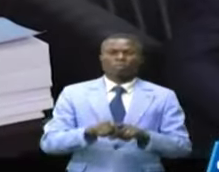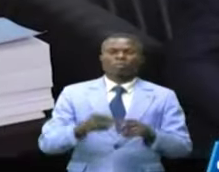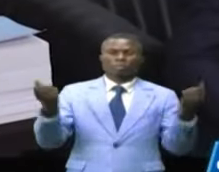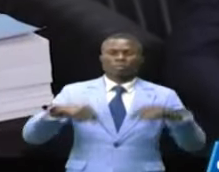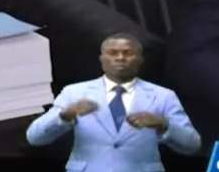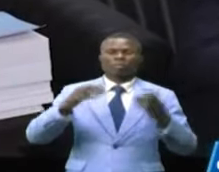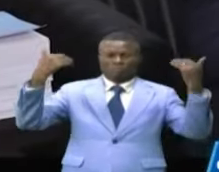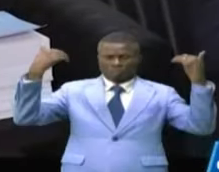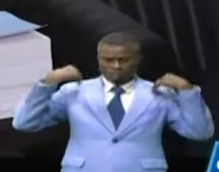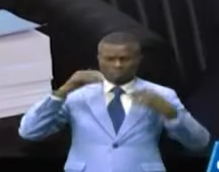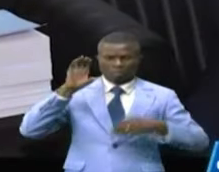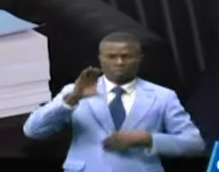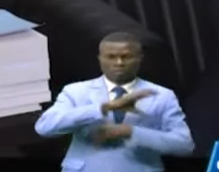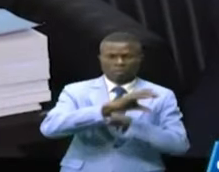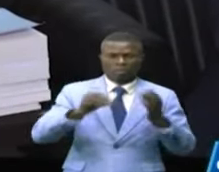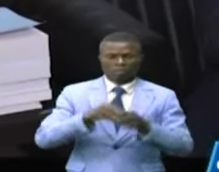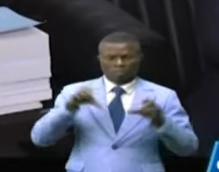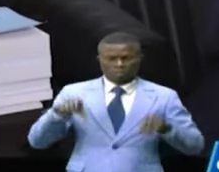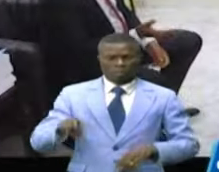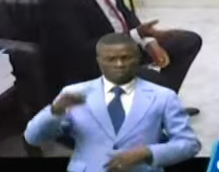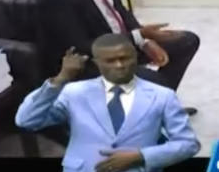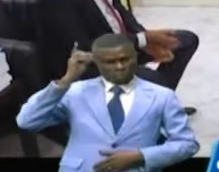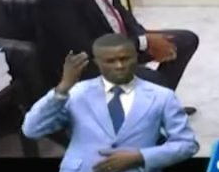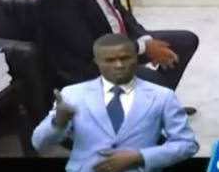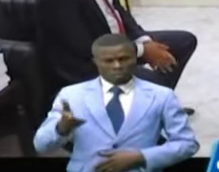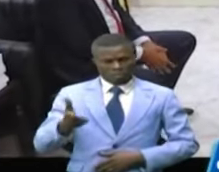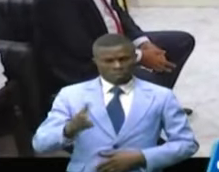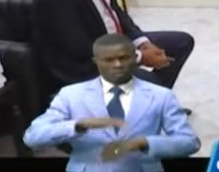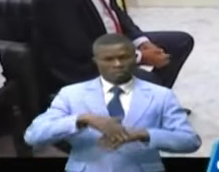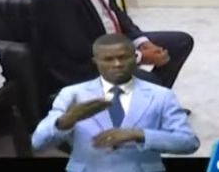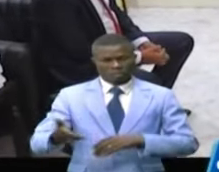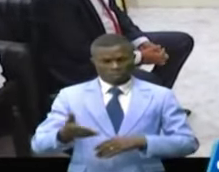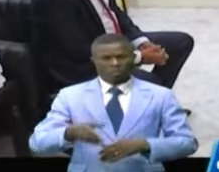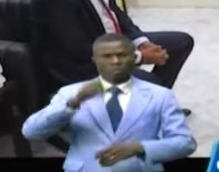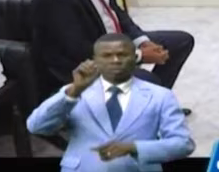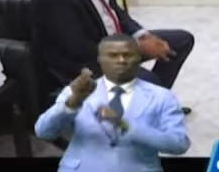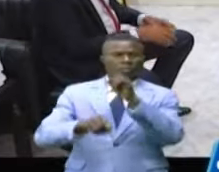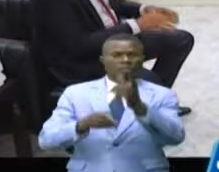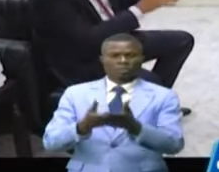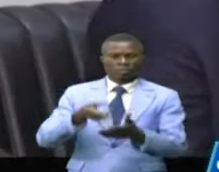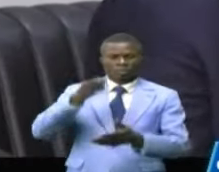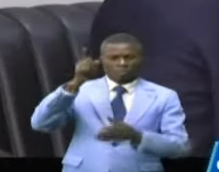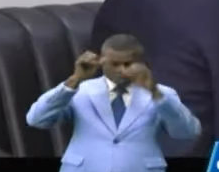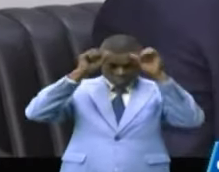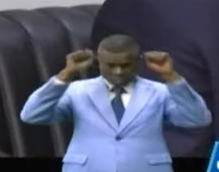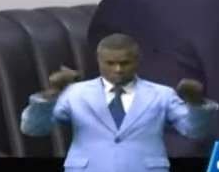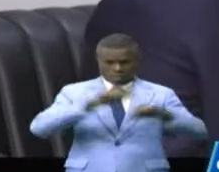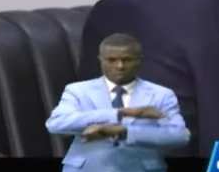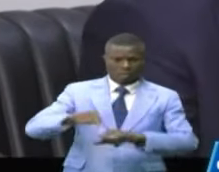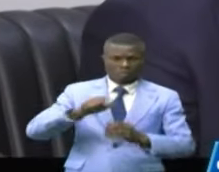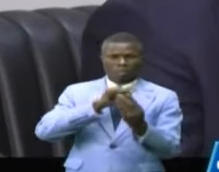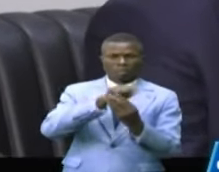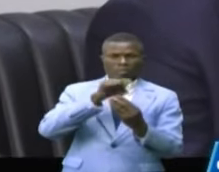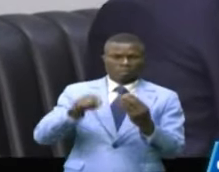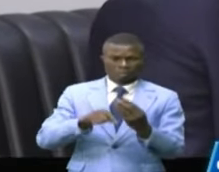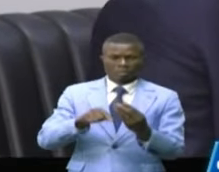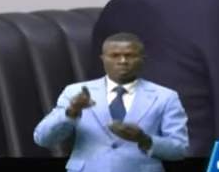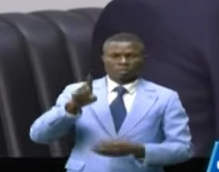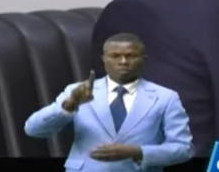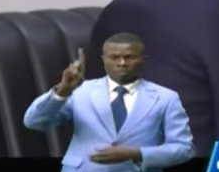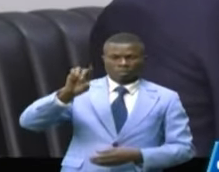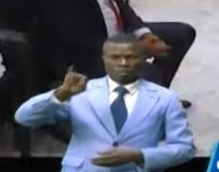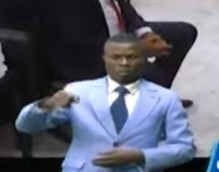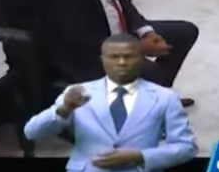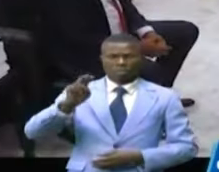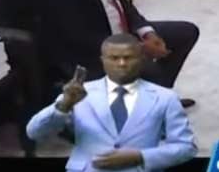gestion à la tête de la Banque centrale du Congo. En marge de cette audition, le premier président de la Cour des comptes, Jimmy Munganga-Ngwaka,